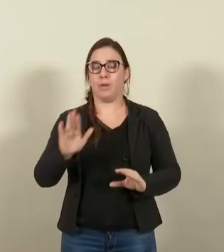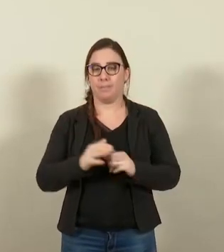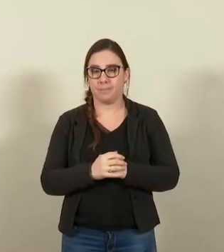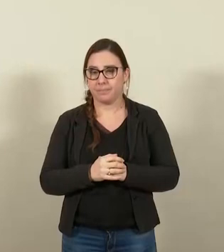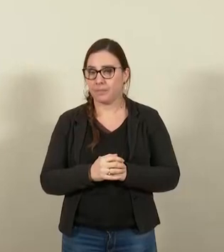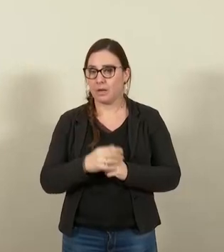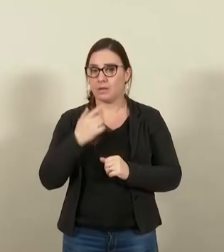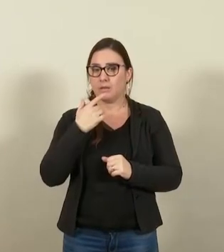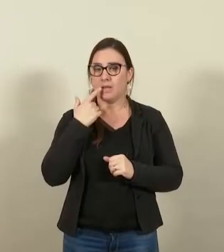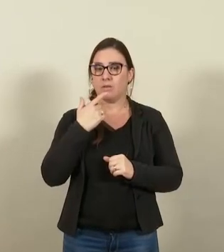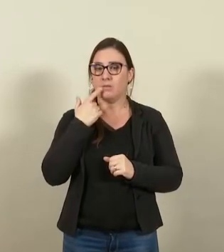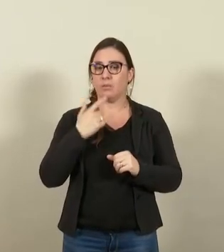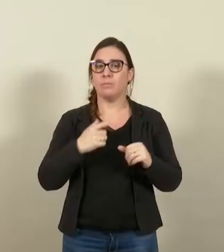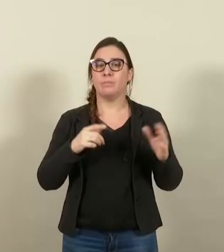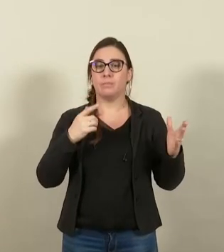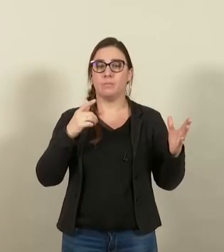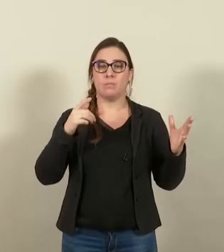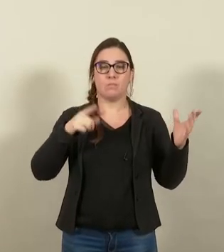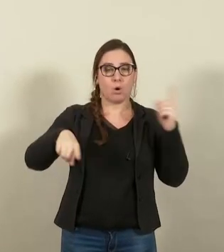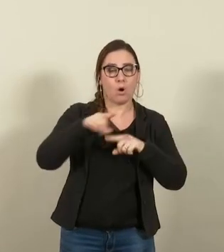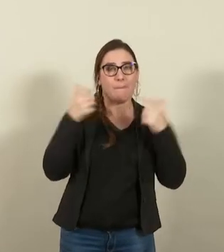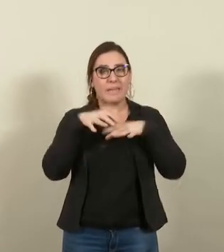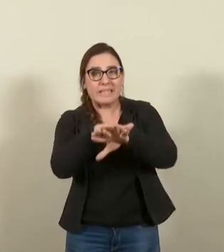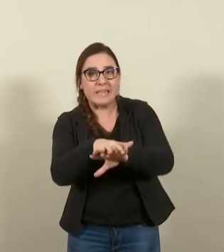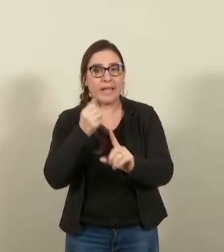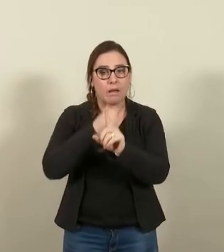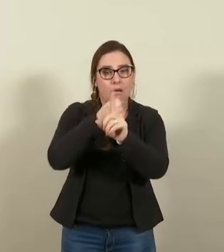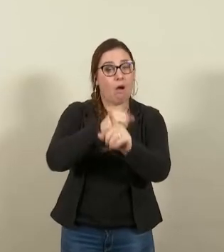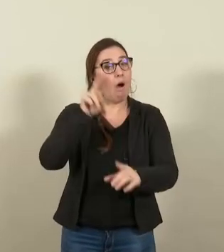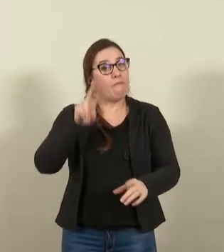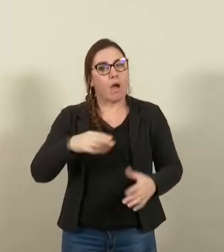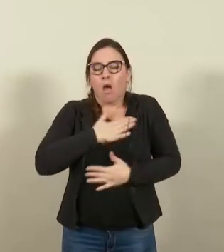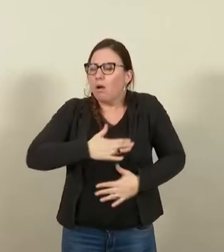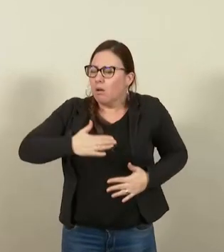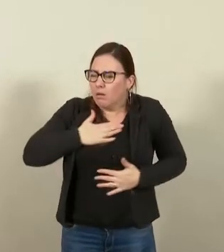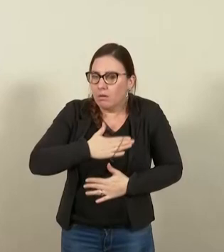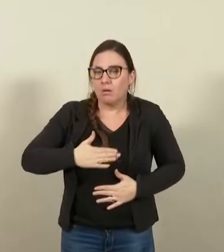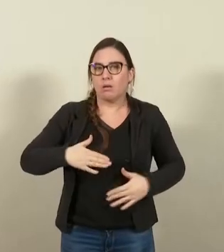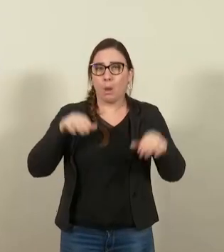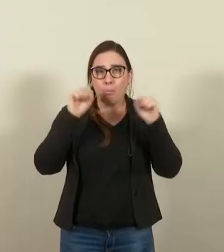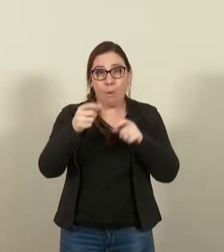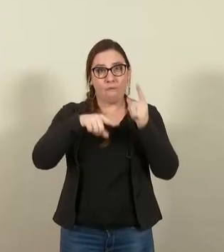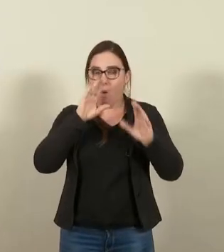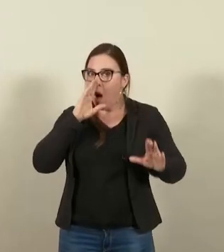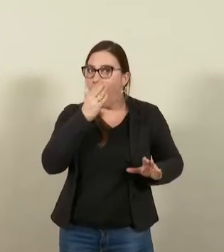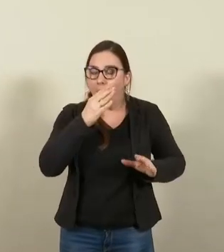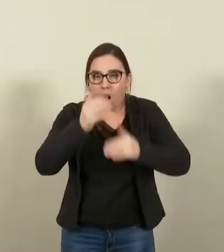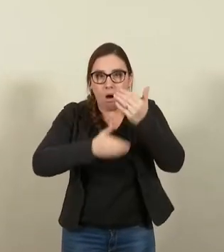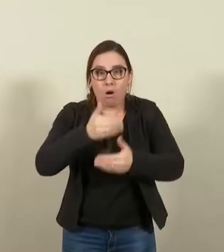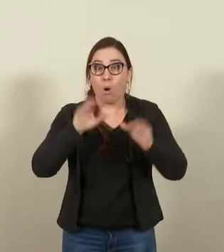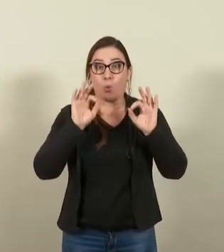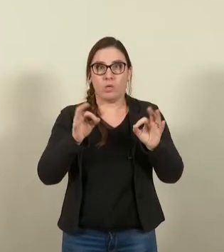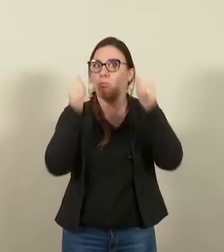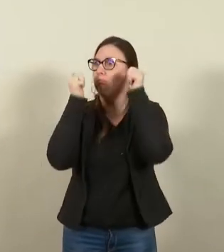tout sauf promouvoir de la mixité donc je suis vraiment ravie que vous soyez revenu là-dessus euh